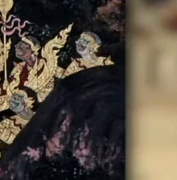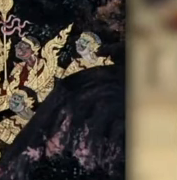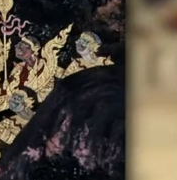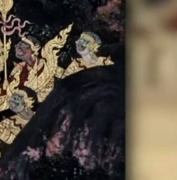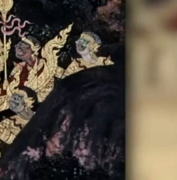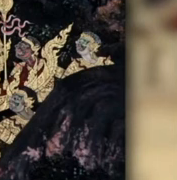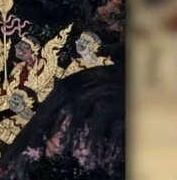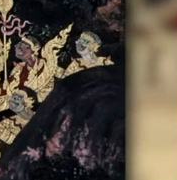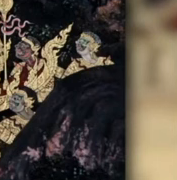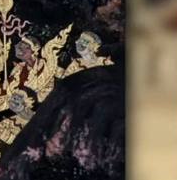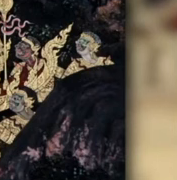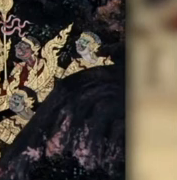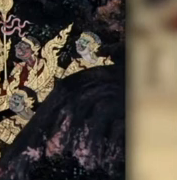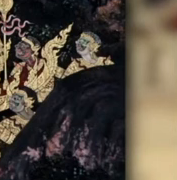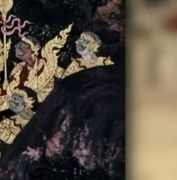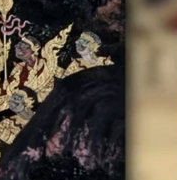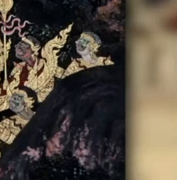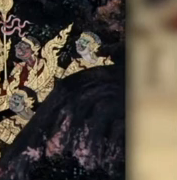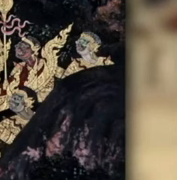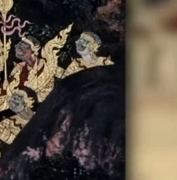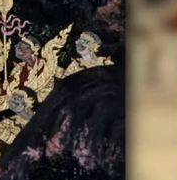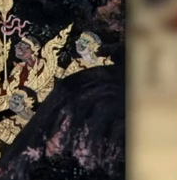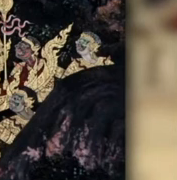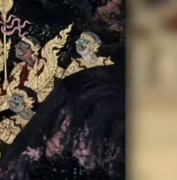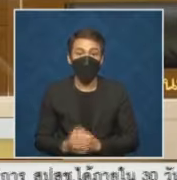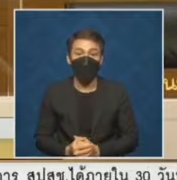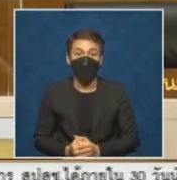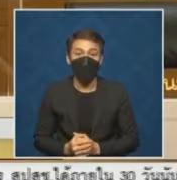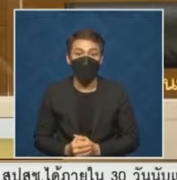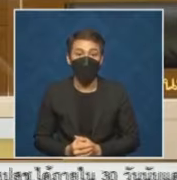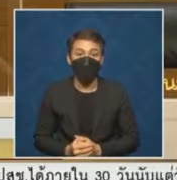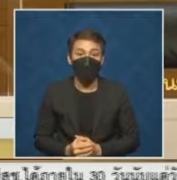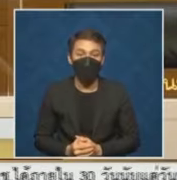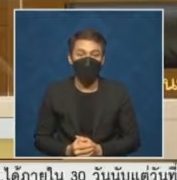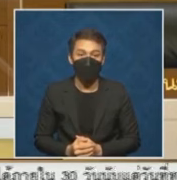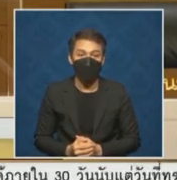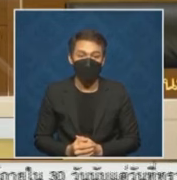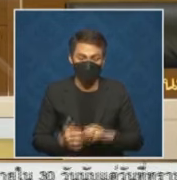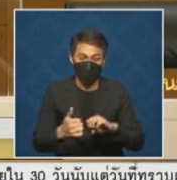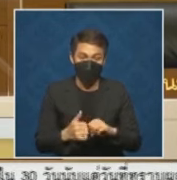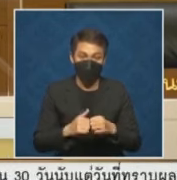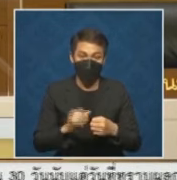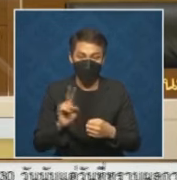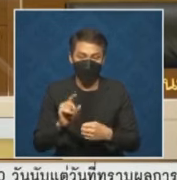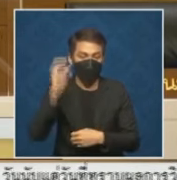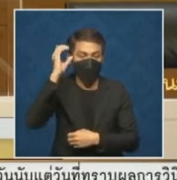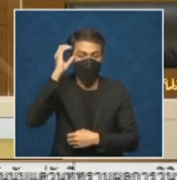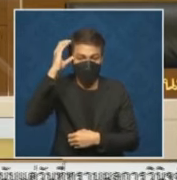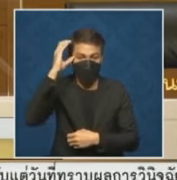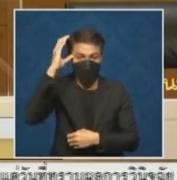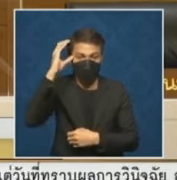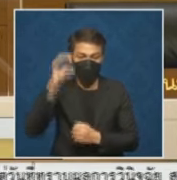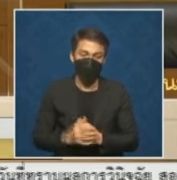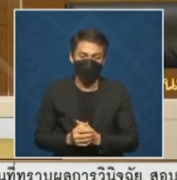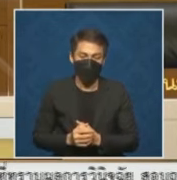ามพระลักษณ์สินะแล้วฝ่ายอีกฝ่ายนึงก็ต้องเป็นทศกัณฐ์ด้วยงั้นพลเอกประยุทธ์ก็เลยบอกว่าบ้านเมืองประเทศไทยเนี่ยมันไม่ได้แบบรามเกียรติ์หร